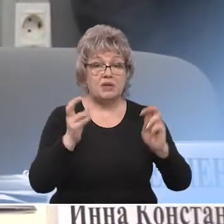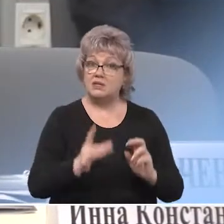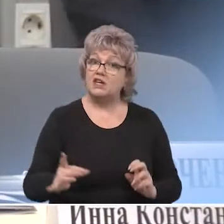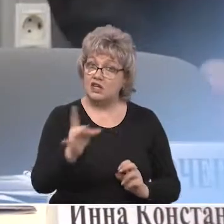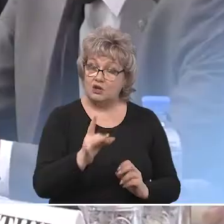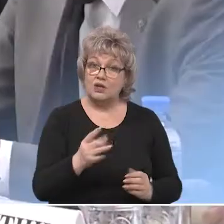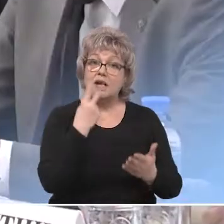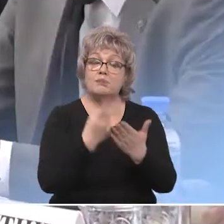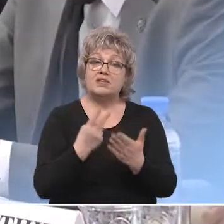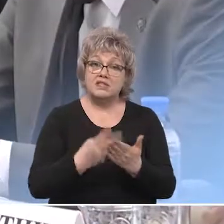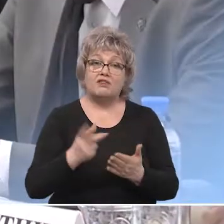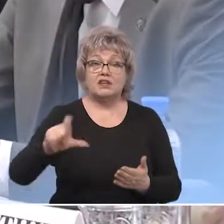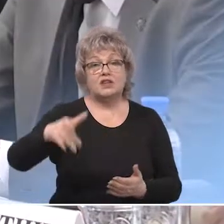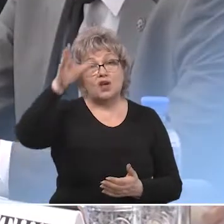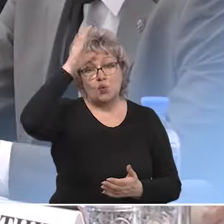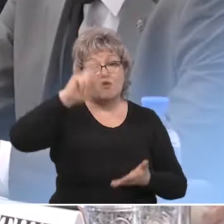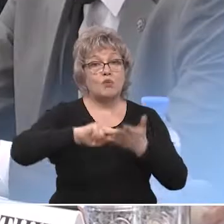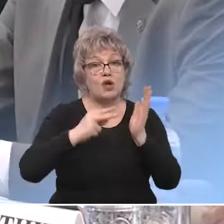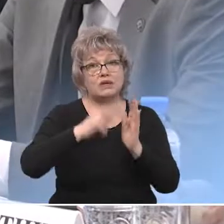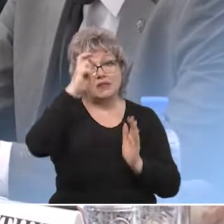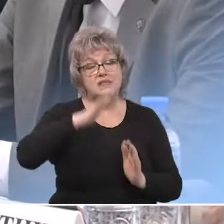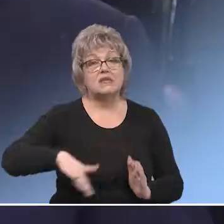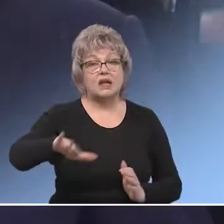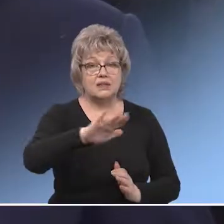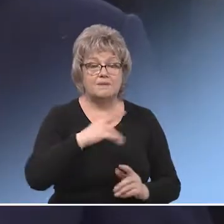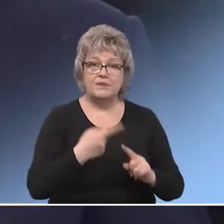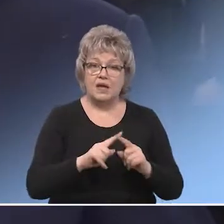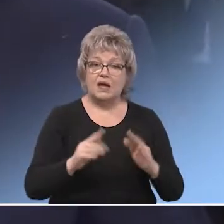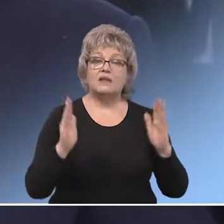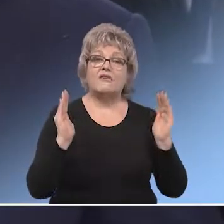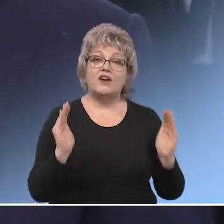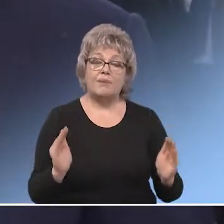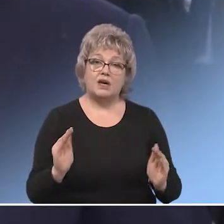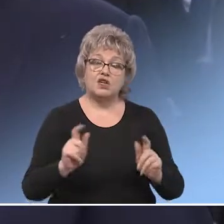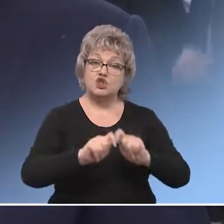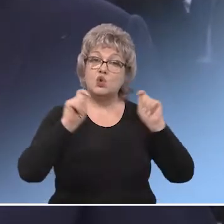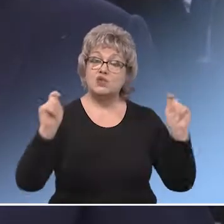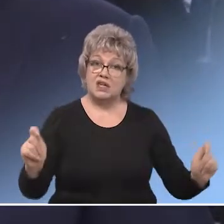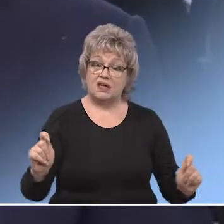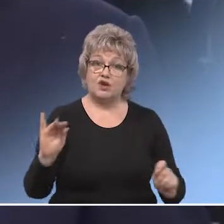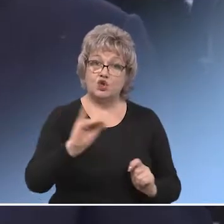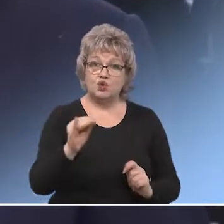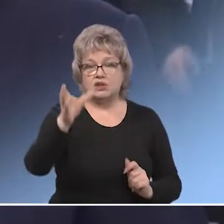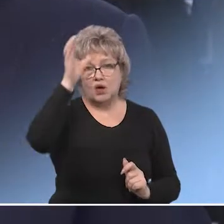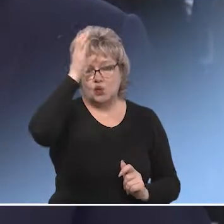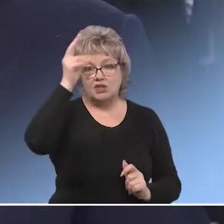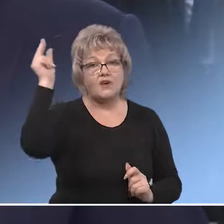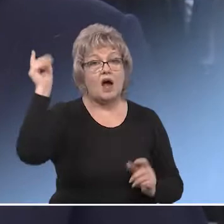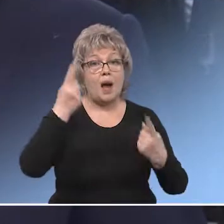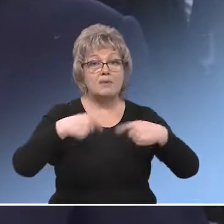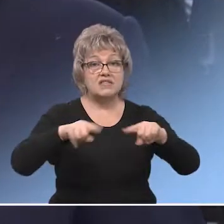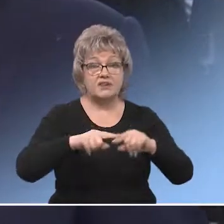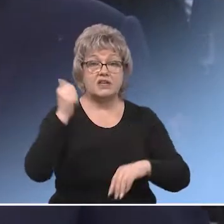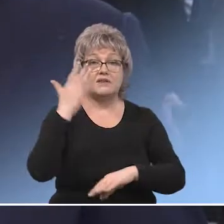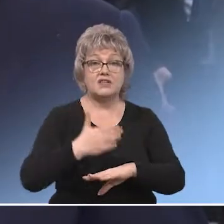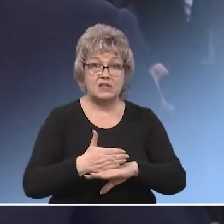сельхозпредприятий и региона и представлять донскую науку в проектах страны. Это в рамках созданного Южного